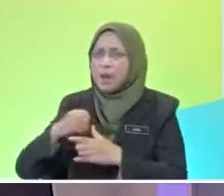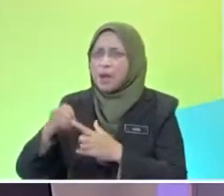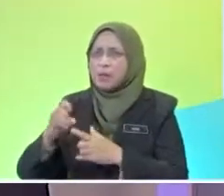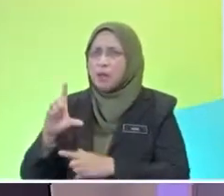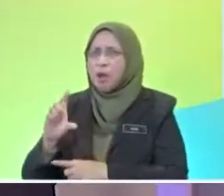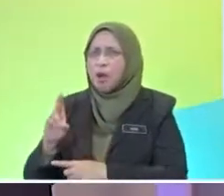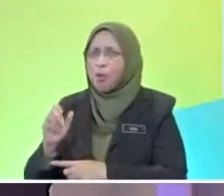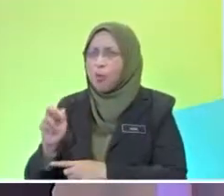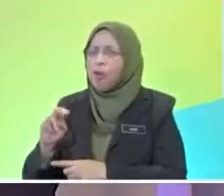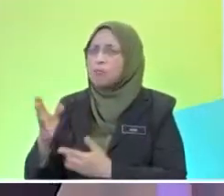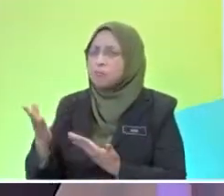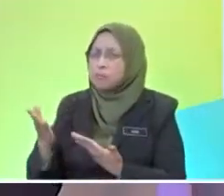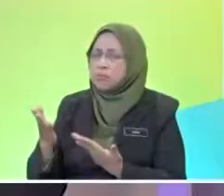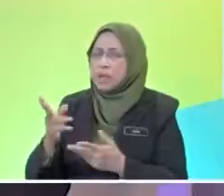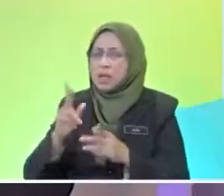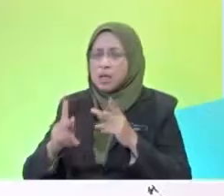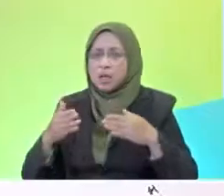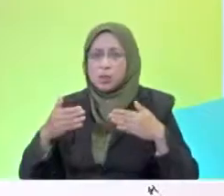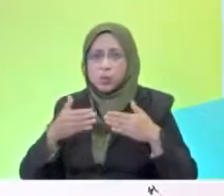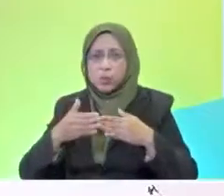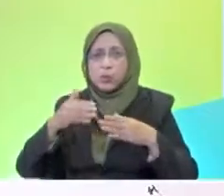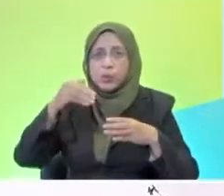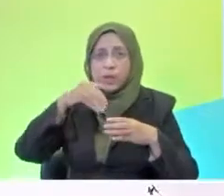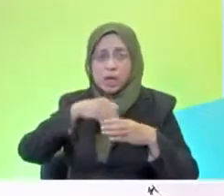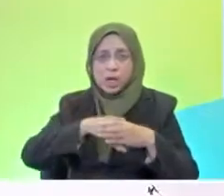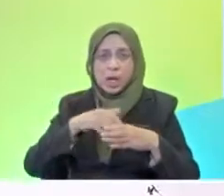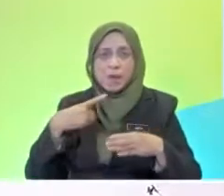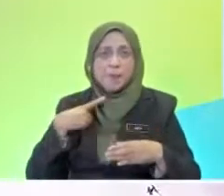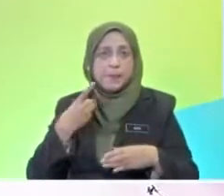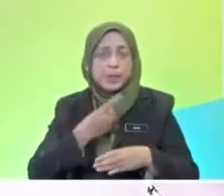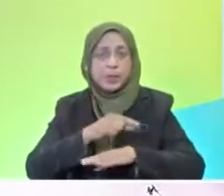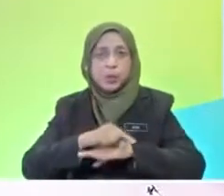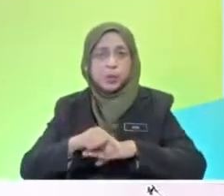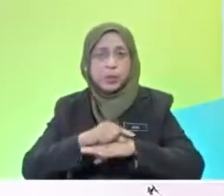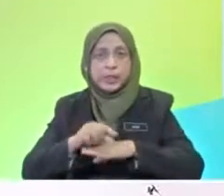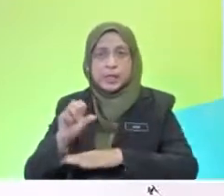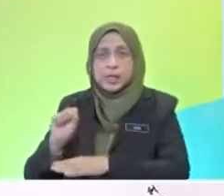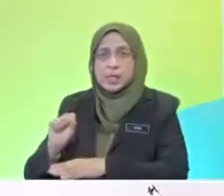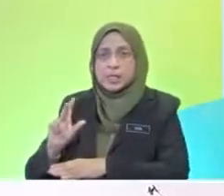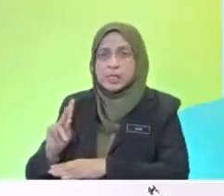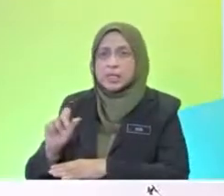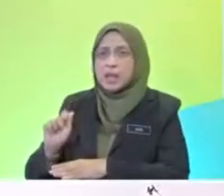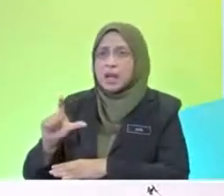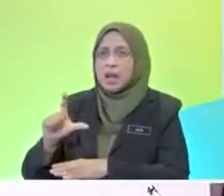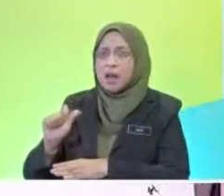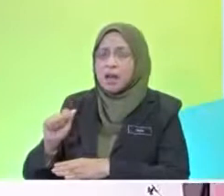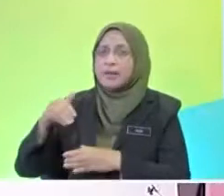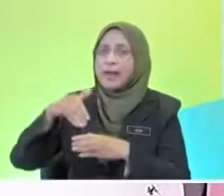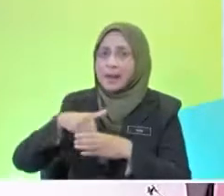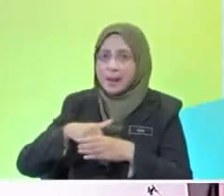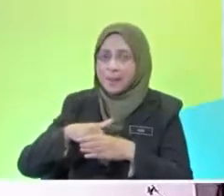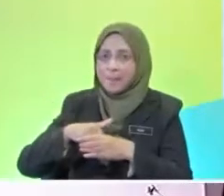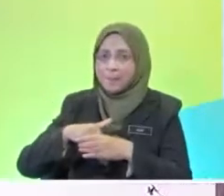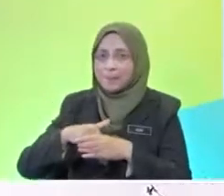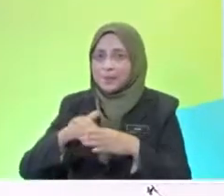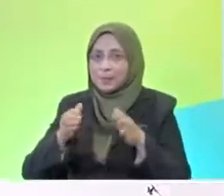nak kena pasti sudut yang berada di bahagian dalam, bermakna kita menggunakan skala yang berada di bahagian dalam. Sebab sudut ini berada di bahagian